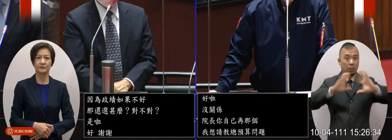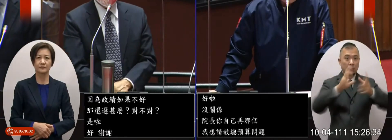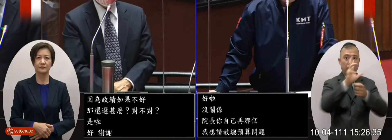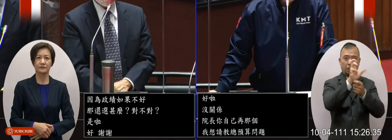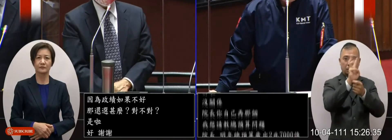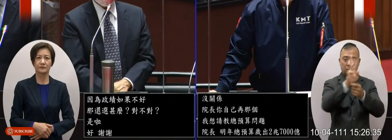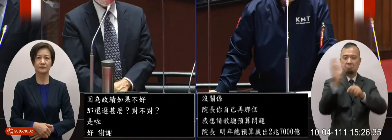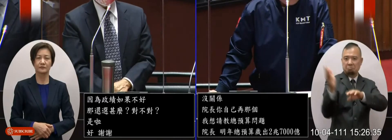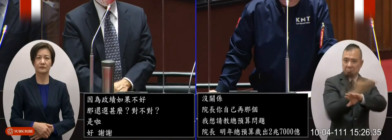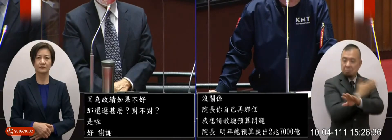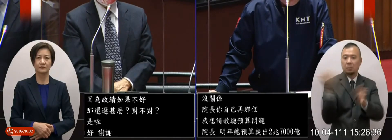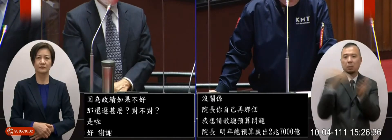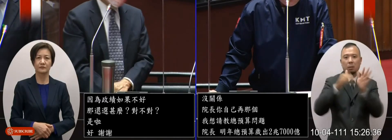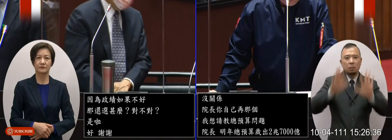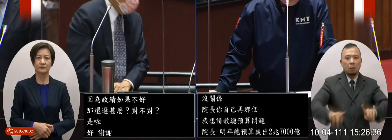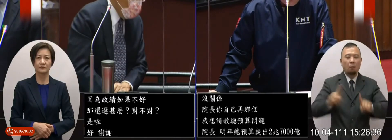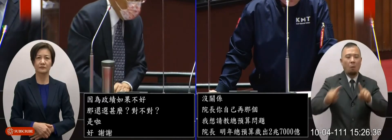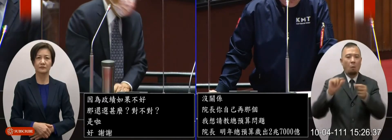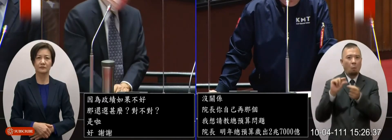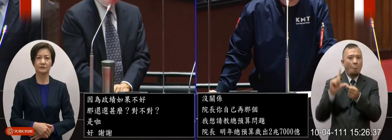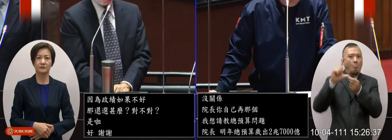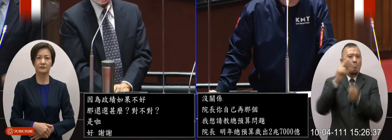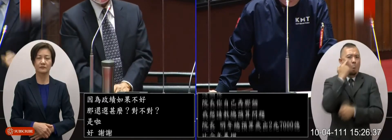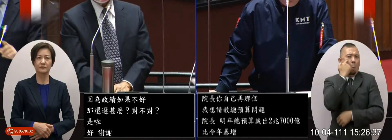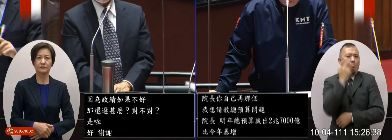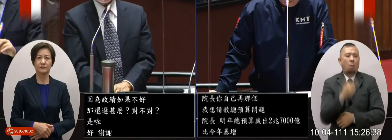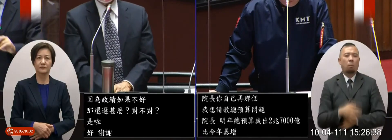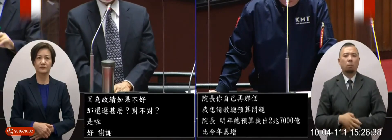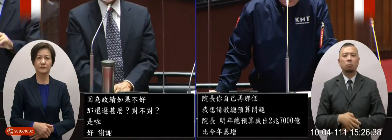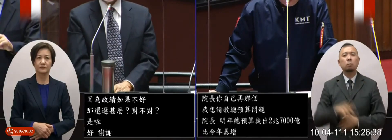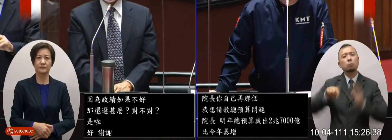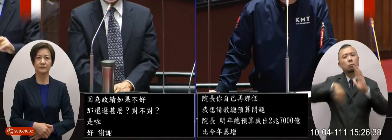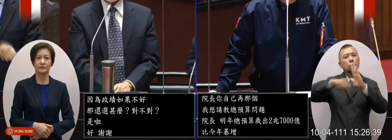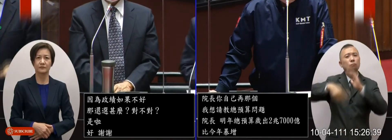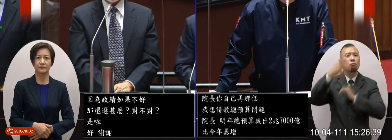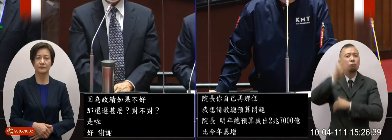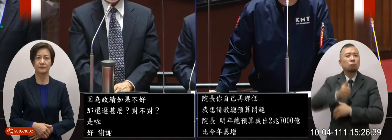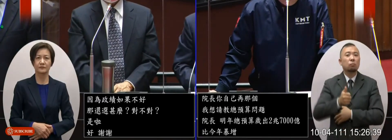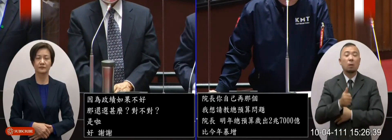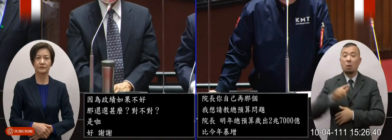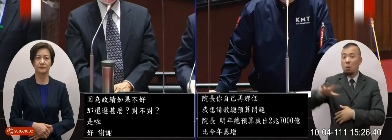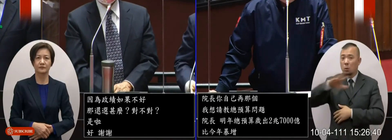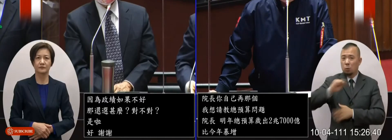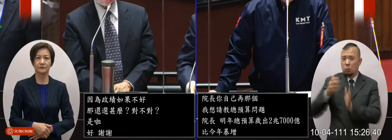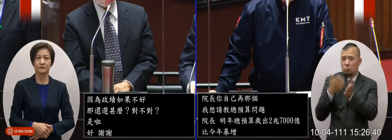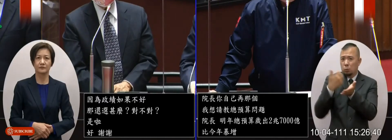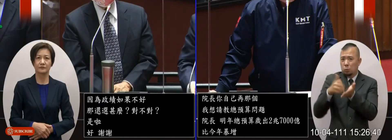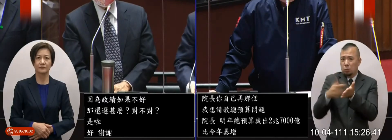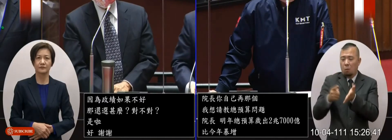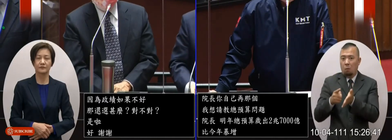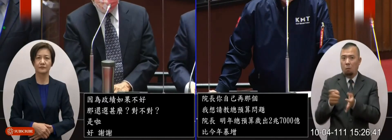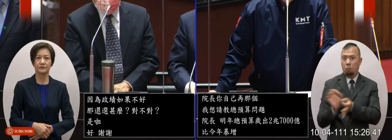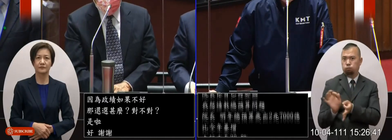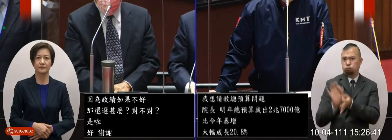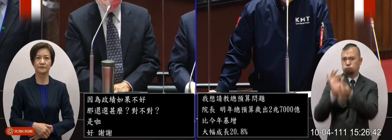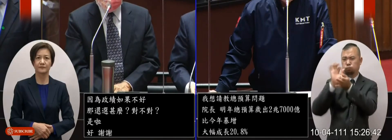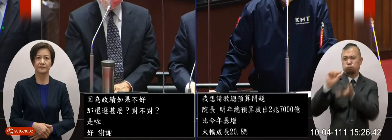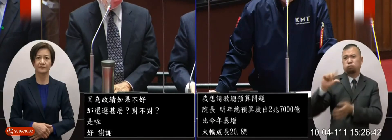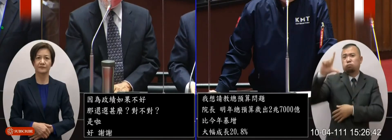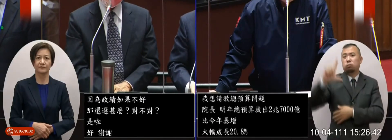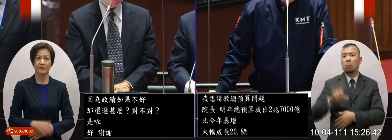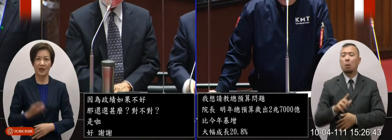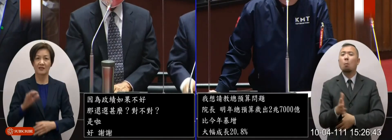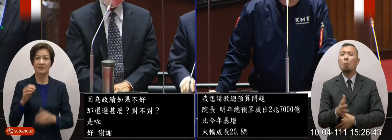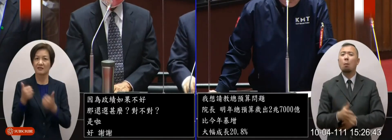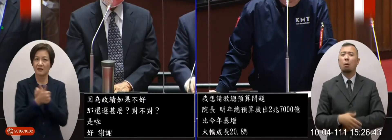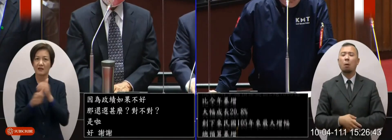以来最大的增幅啊！那院长，总预算暴增的原因是什么？ 表示国力增